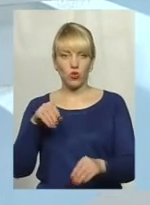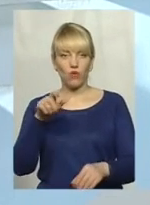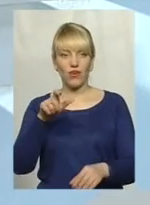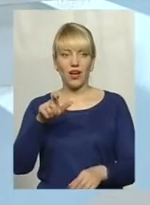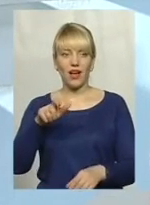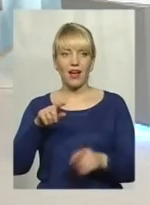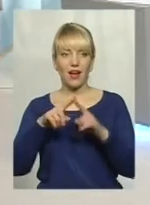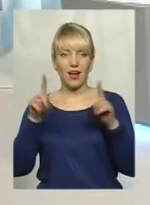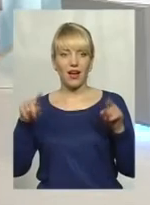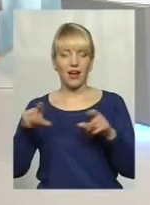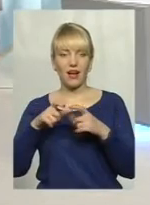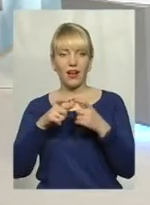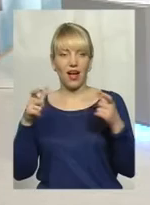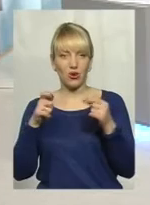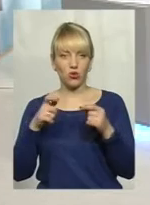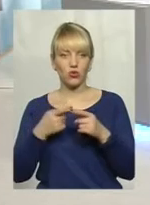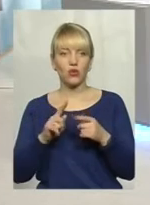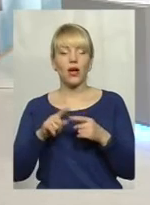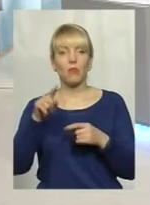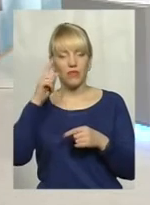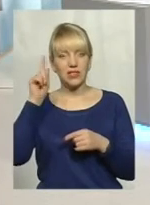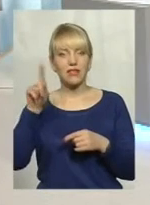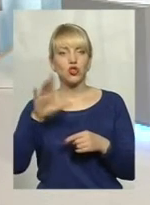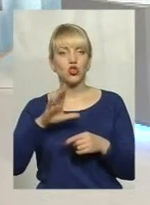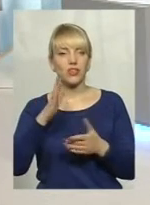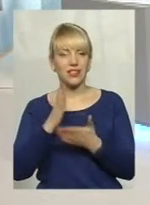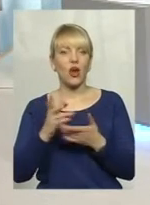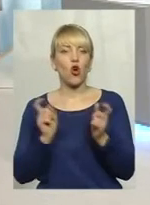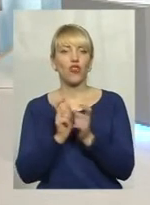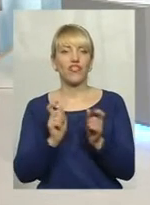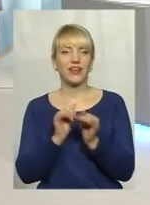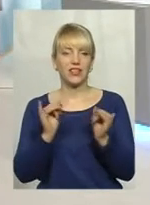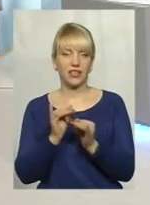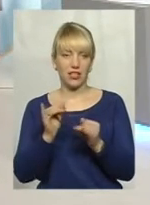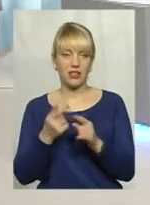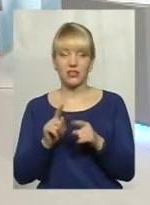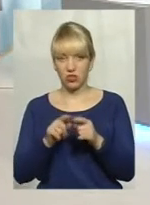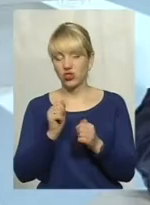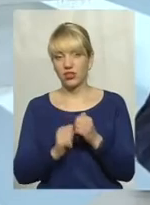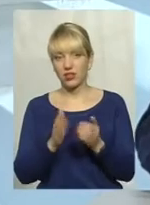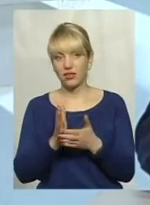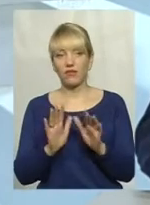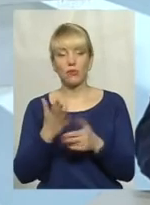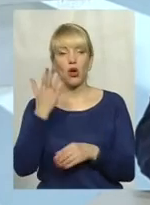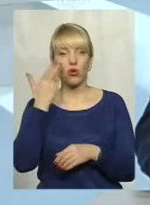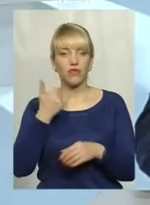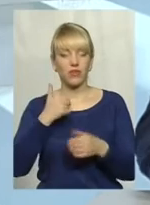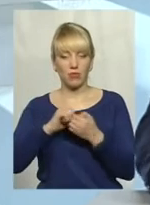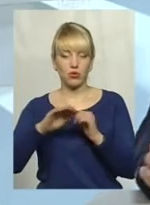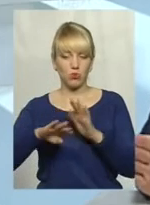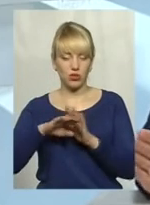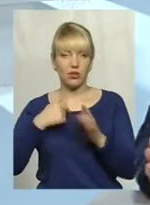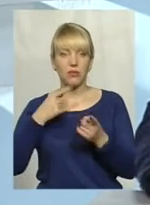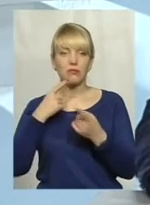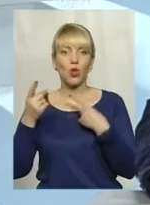що знав, що є такий конфлікт інтересів. До речі, це дуже частий випадок, ми навіть от в Кам'янці-Подільському